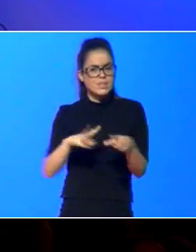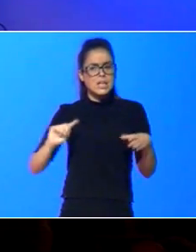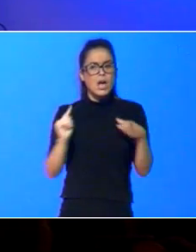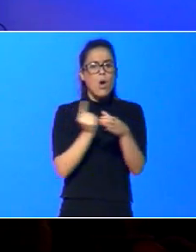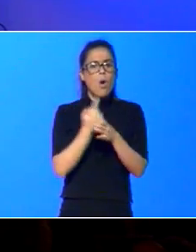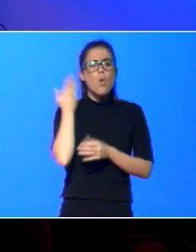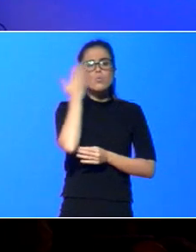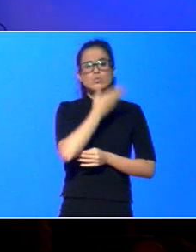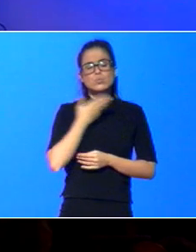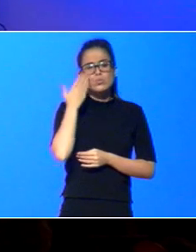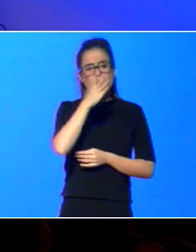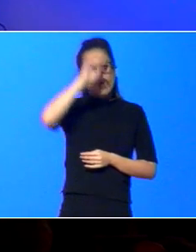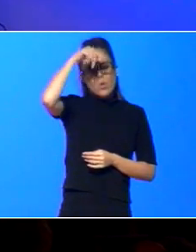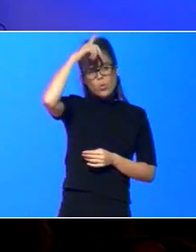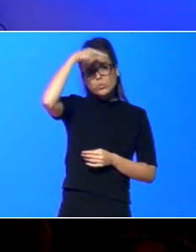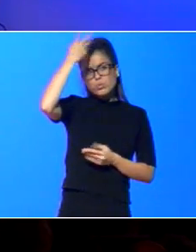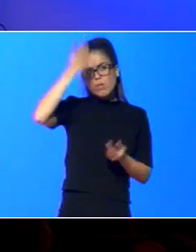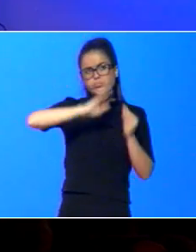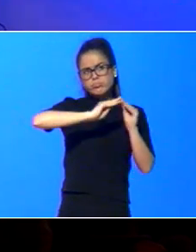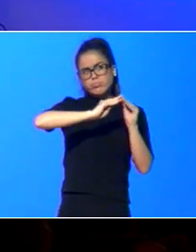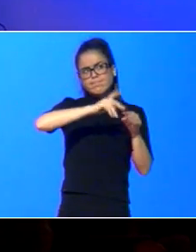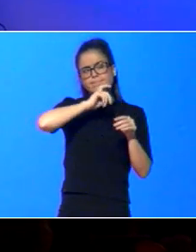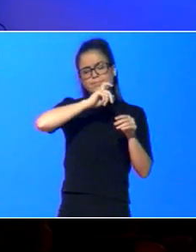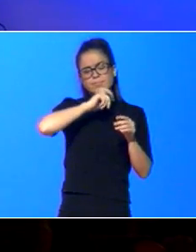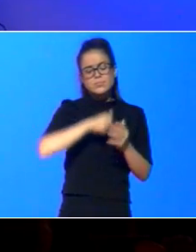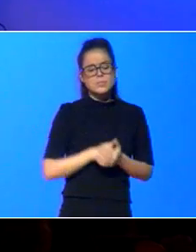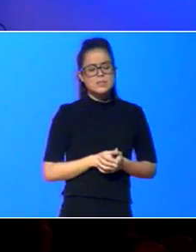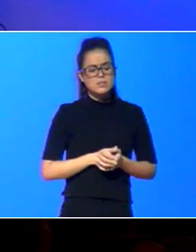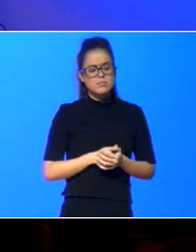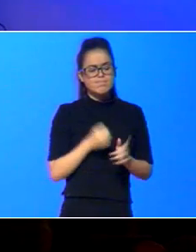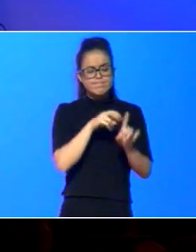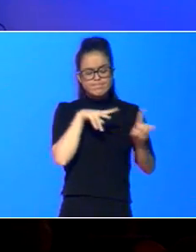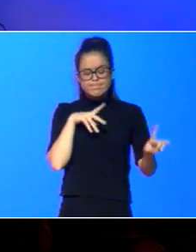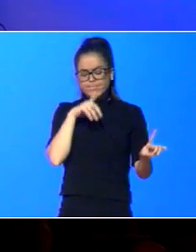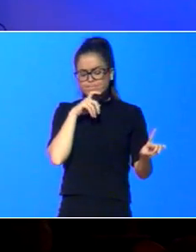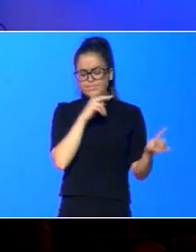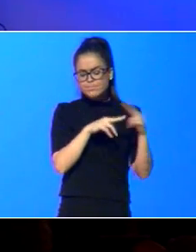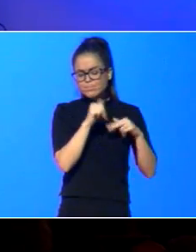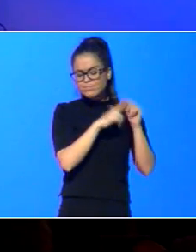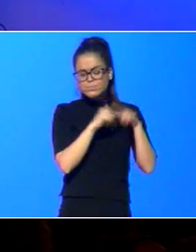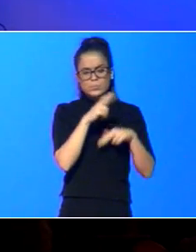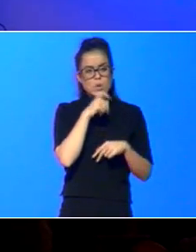eskolan kultura bat, ze ikuspegi, ez? Ni pentsatzen dut hor